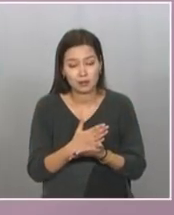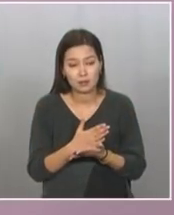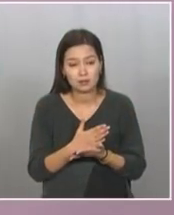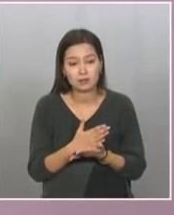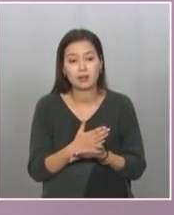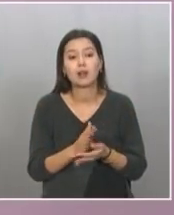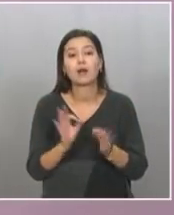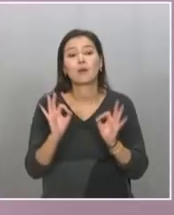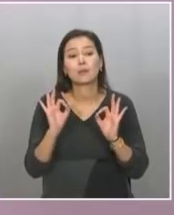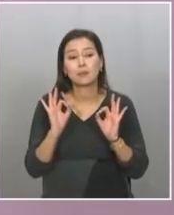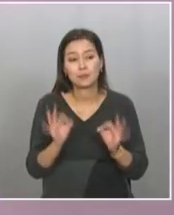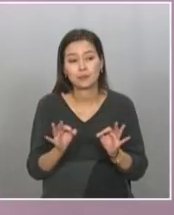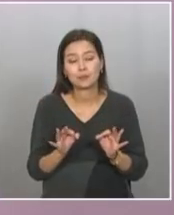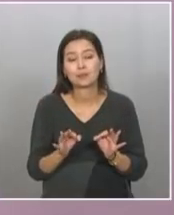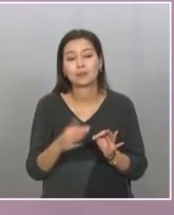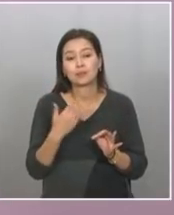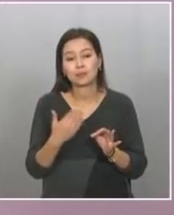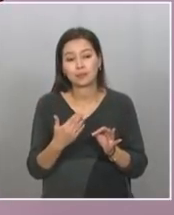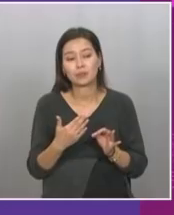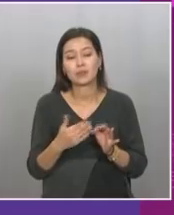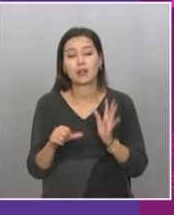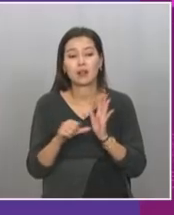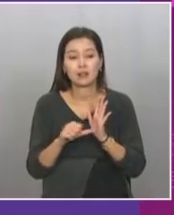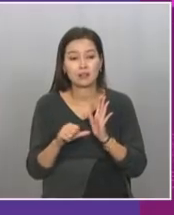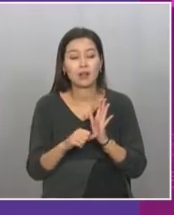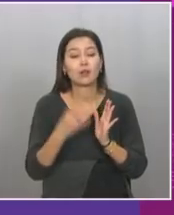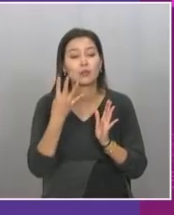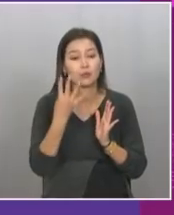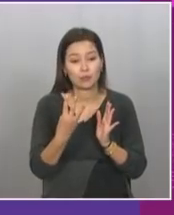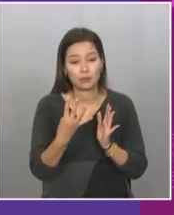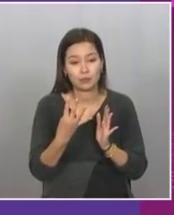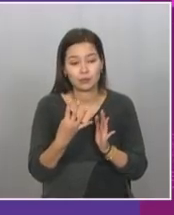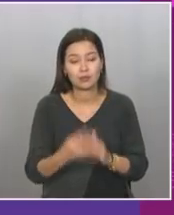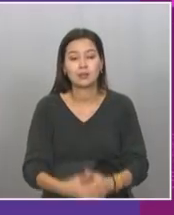Дұрыс, оны бөлшек түрінде 6-да 4 деп жазамыз.